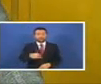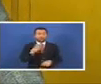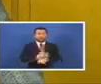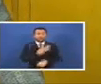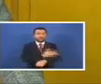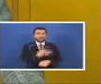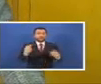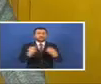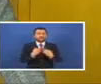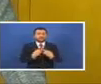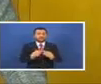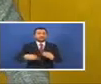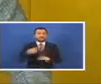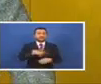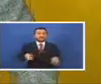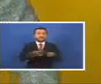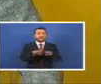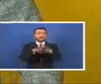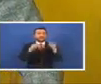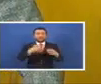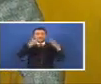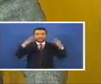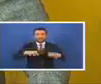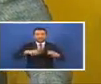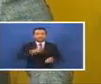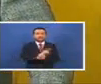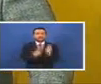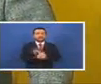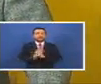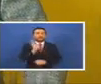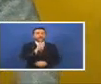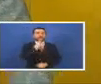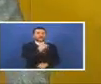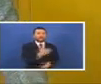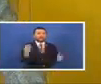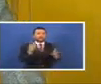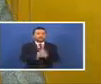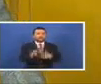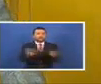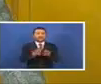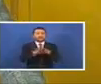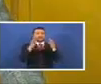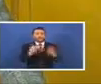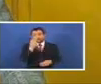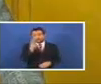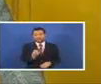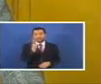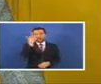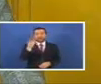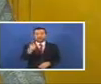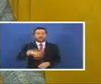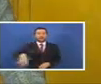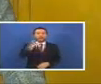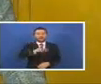ülkenin savaşla eşit olan kışına güle güle, barışla eşit olan baharlarına